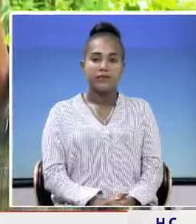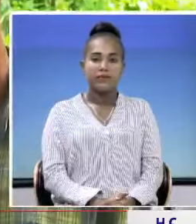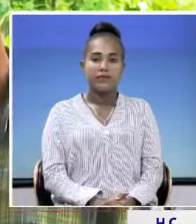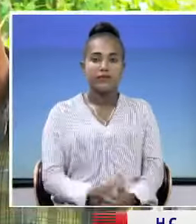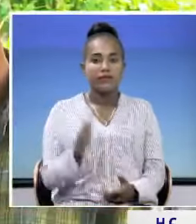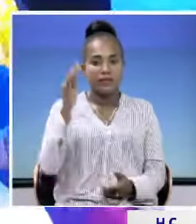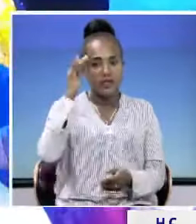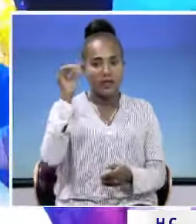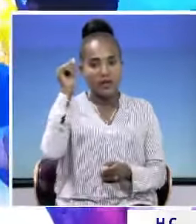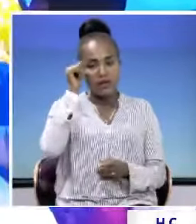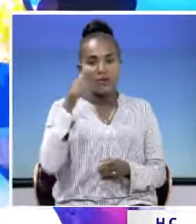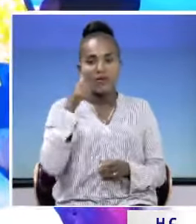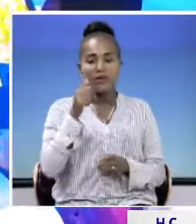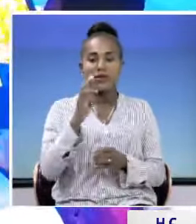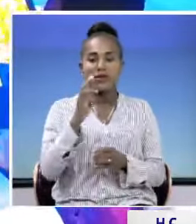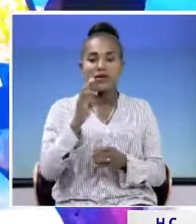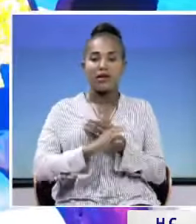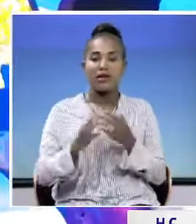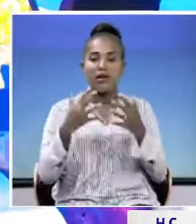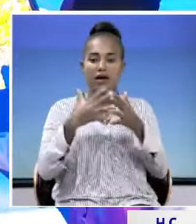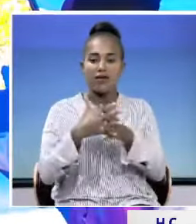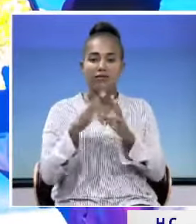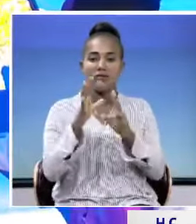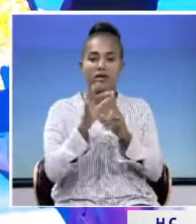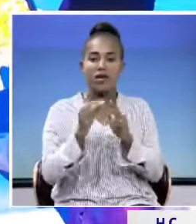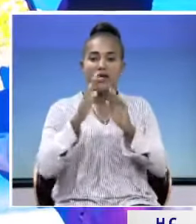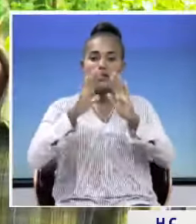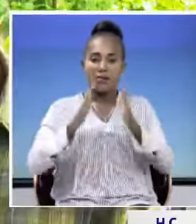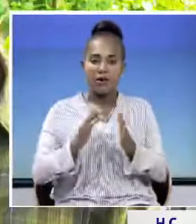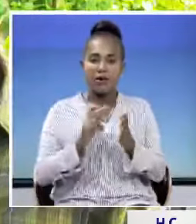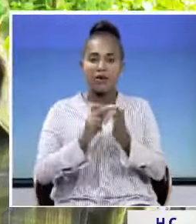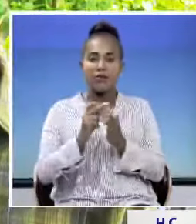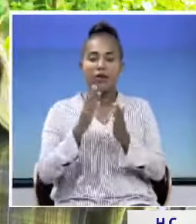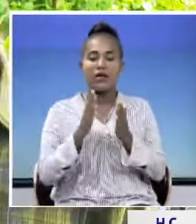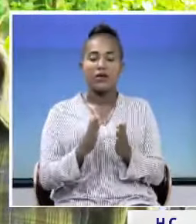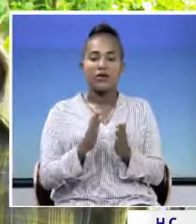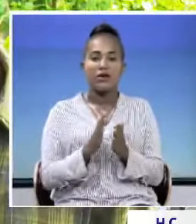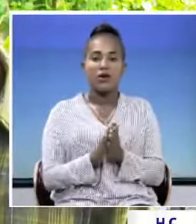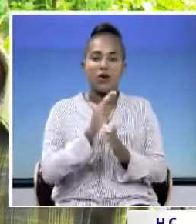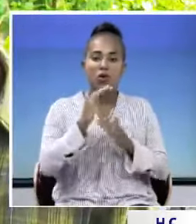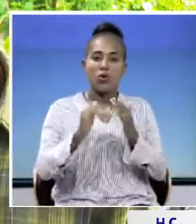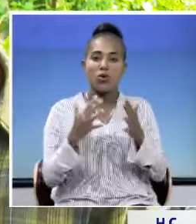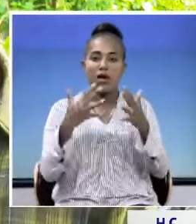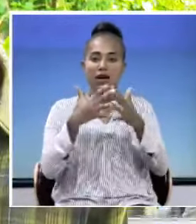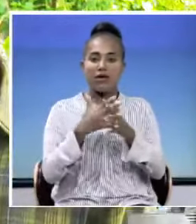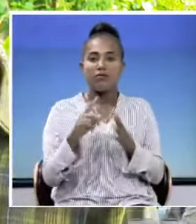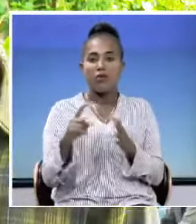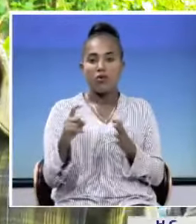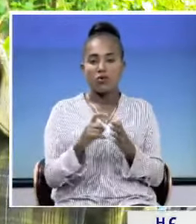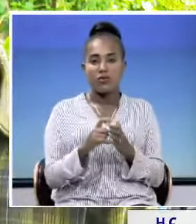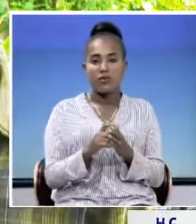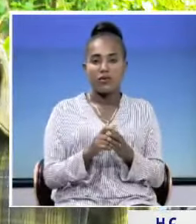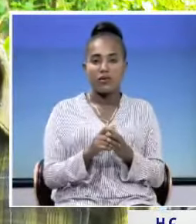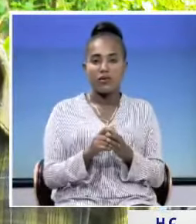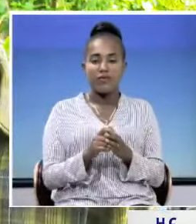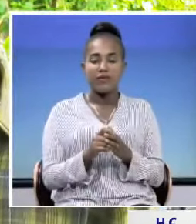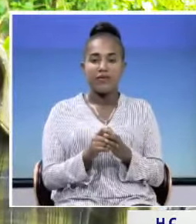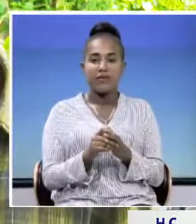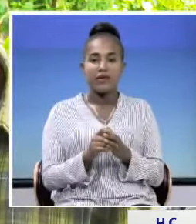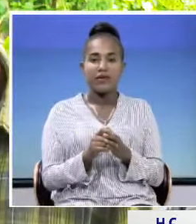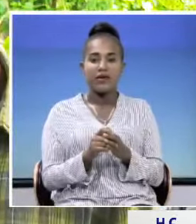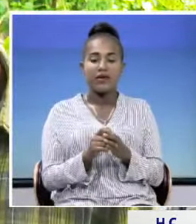ምስጋና አስረስባላለሁ። ስድስተኛ ሀገራዊ ምርጫ ሰላማዊ ዲሞክራሲያዊ ሁሉን አቀፍ መሆኑን ከነበርት